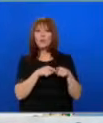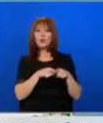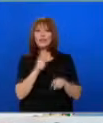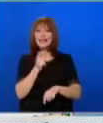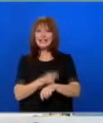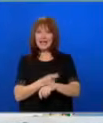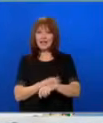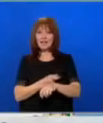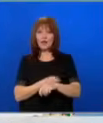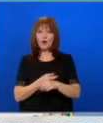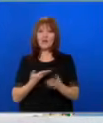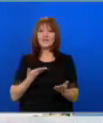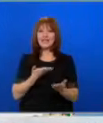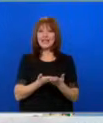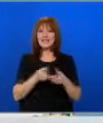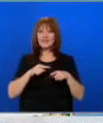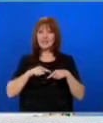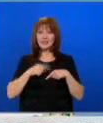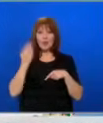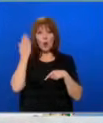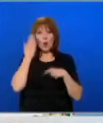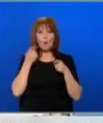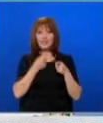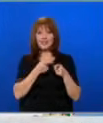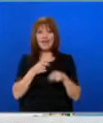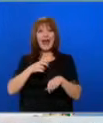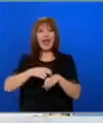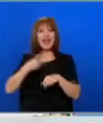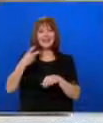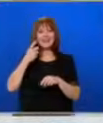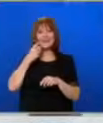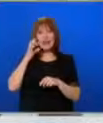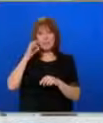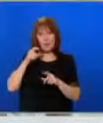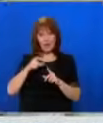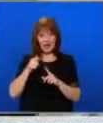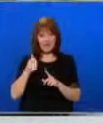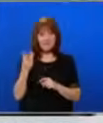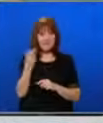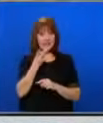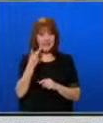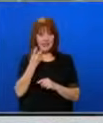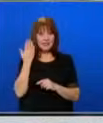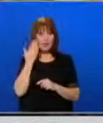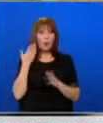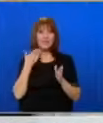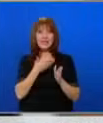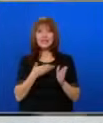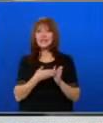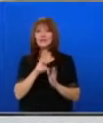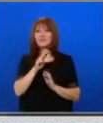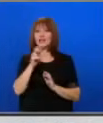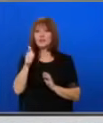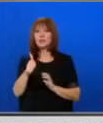Прокуратурата в Стара Загора внесе в съда обвинителния акт за делото Дебора. Три са обвиненията срещу 26-годишният Георги